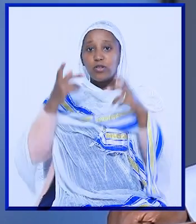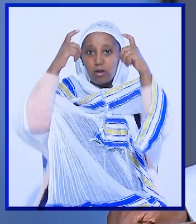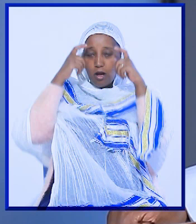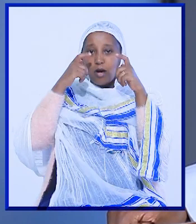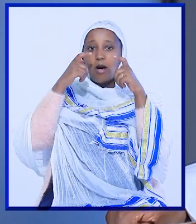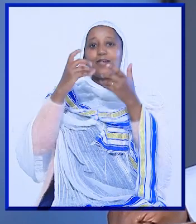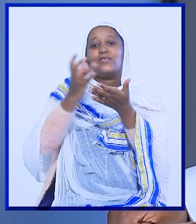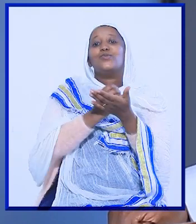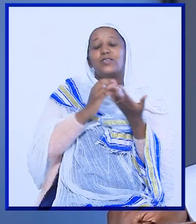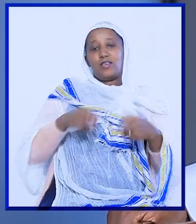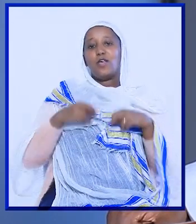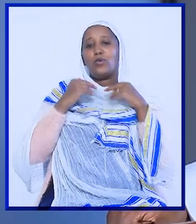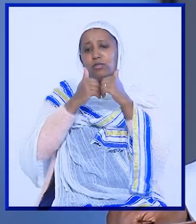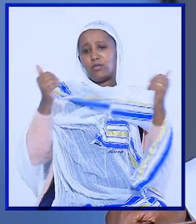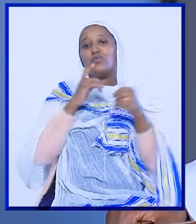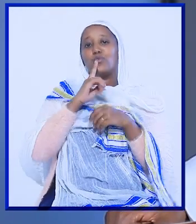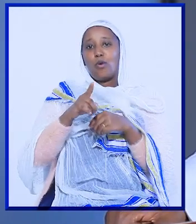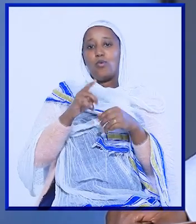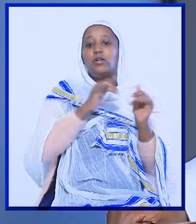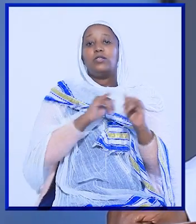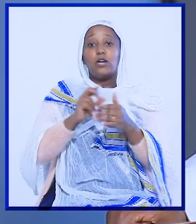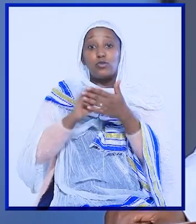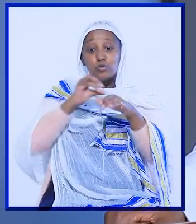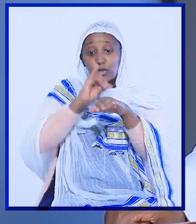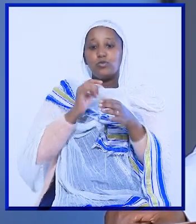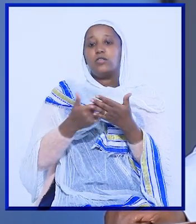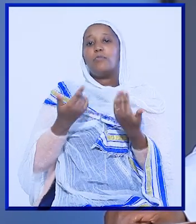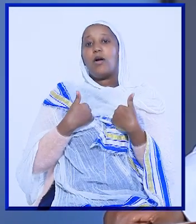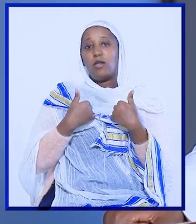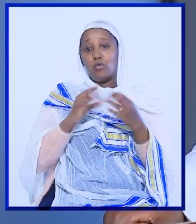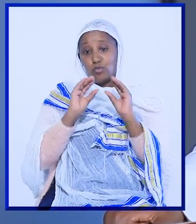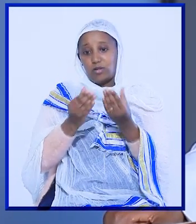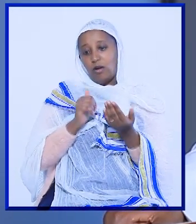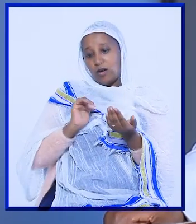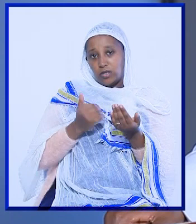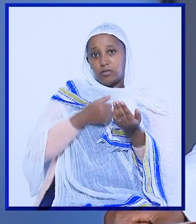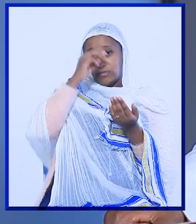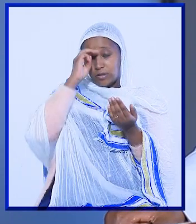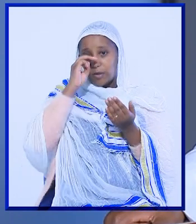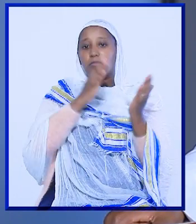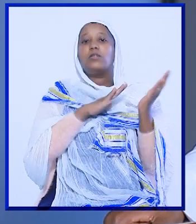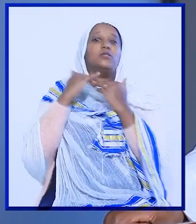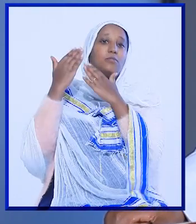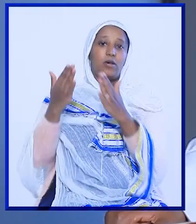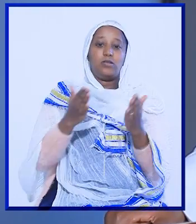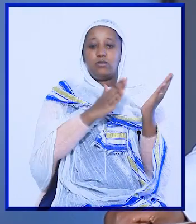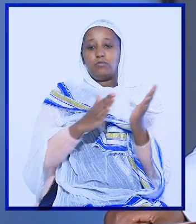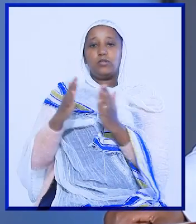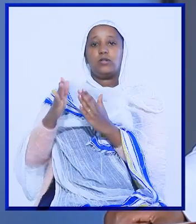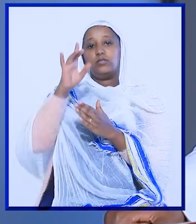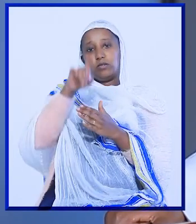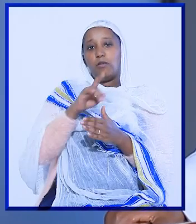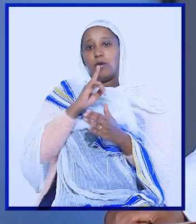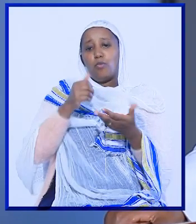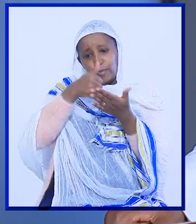ያለ ሕይወት ነው። የሞትን አክሊል የነጠቀ ሕይወት ነው። ልዩ ሕይወት ነው። እንደነ ቅዱስ ጴጥሮስ እንዲህ ባለ ሁኔታ ራሳችንን በጥባት